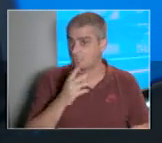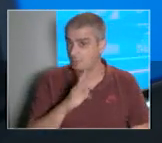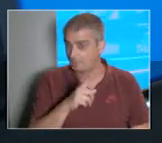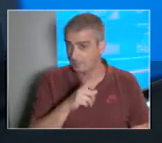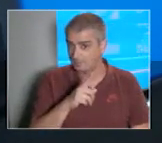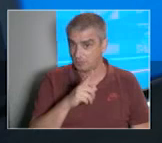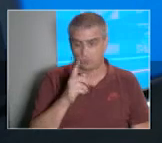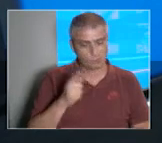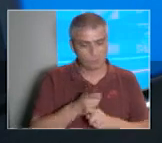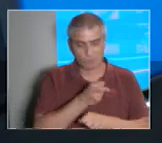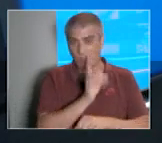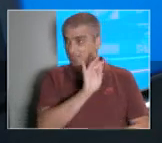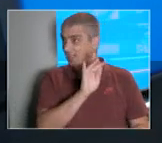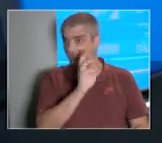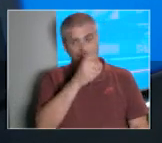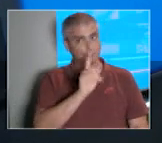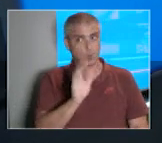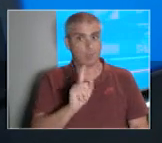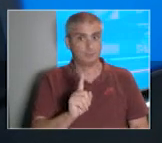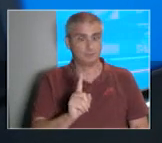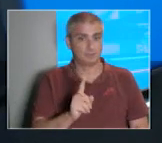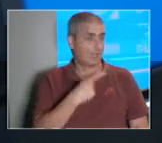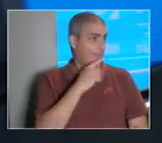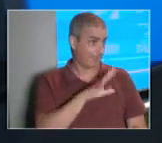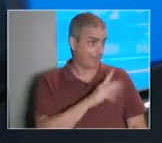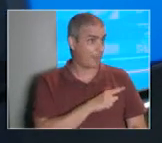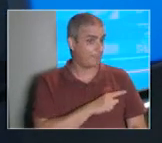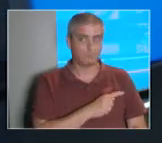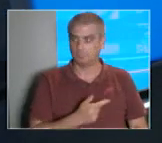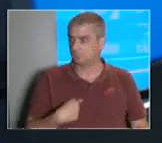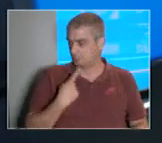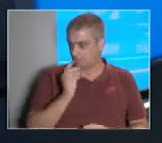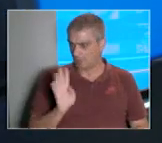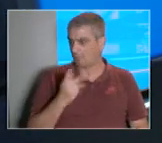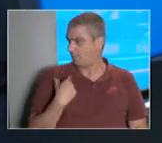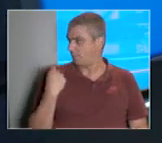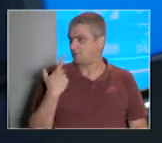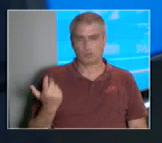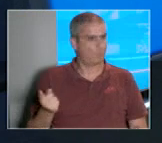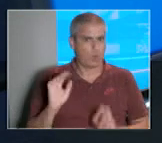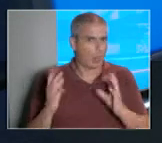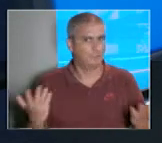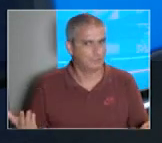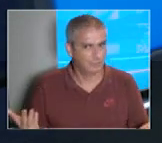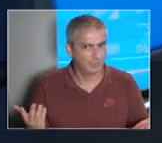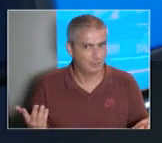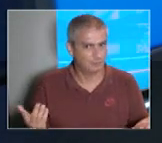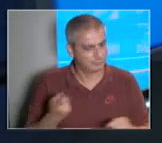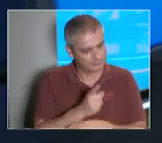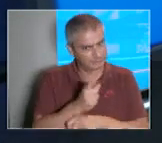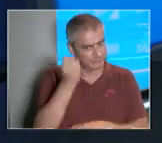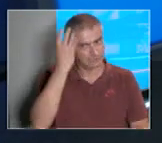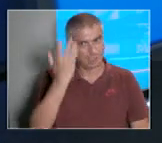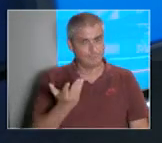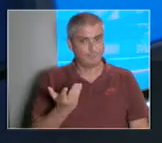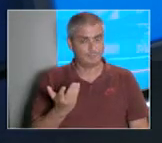אם הוא סתם מתגרה בגנץ, הוא לא בסדר. אמרת את זה גם לנתניהו? אמרנו את זה גם לנתניהו שבוע שבר. הוא לא בסדר אם הוא מתגרה בו על סתם.